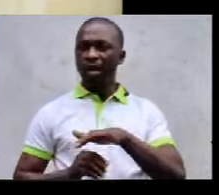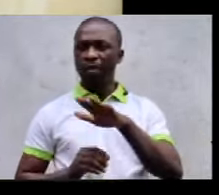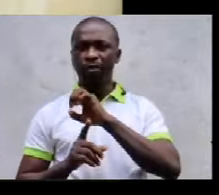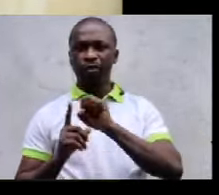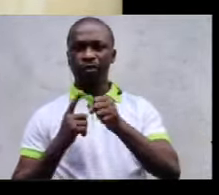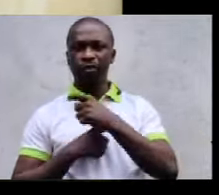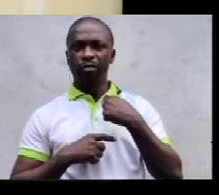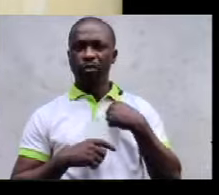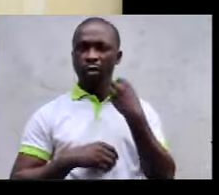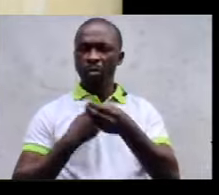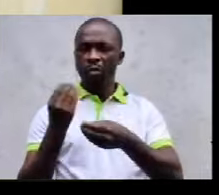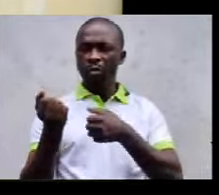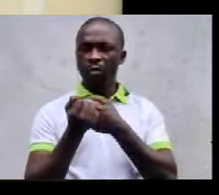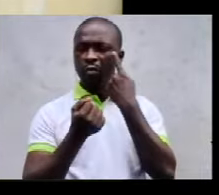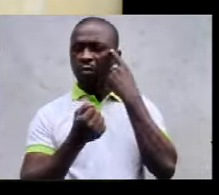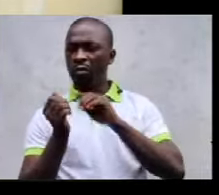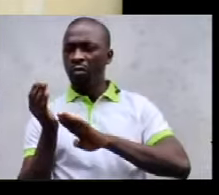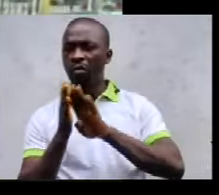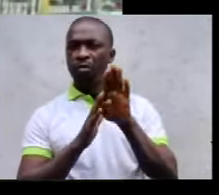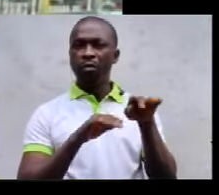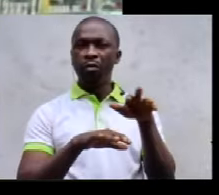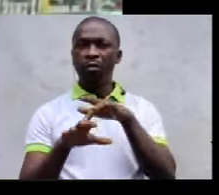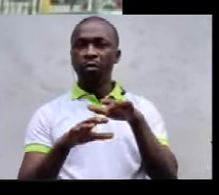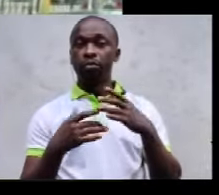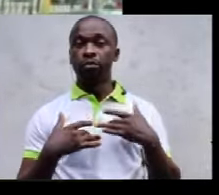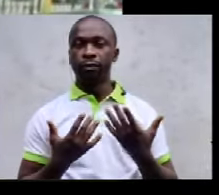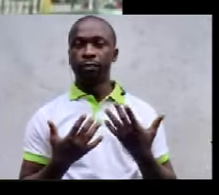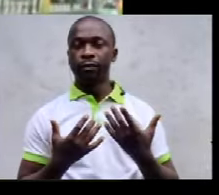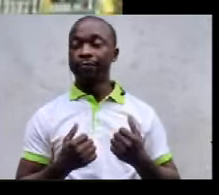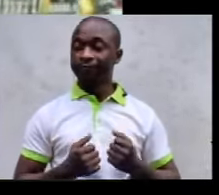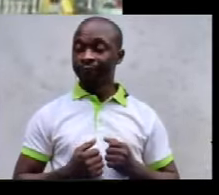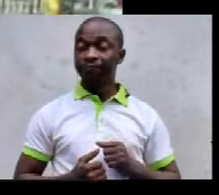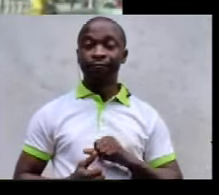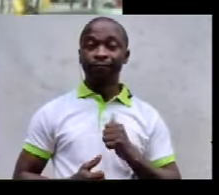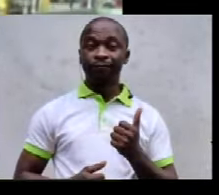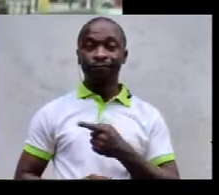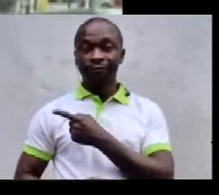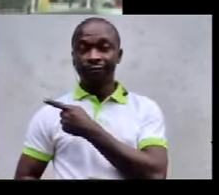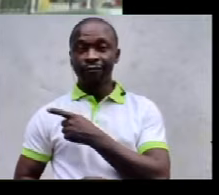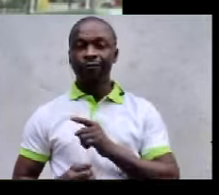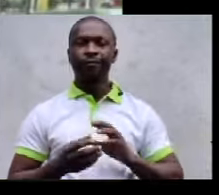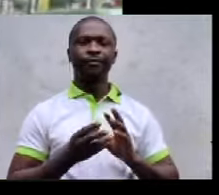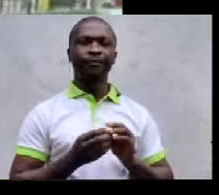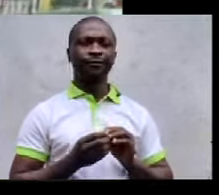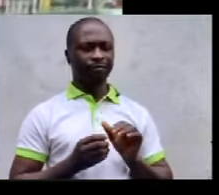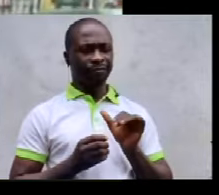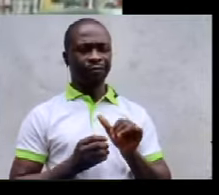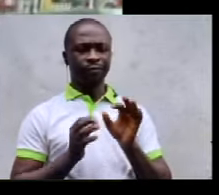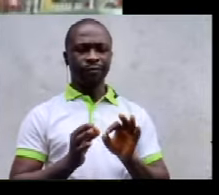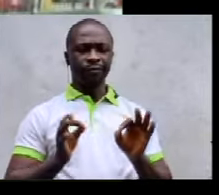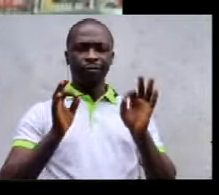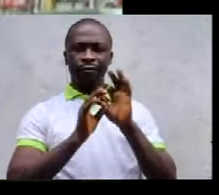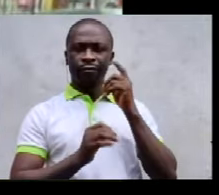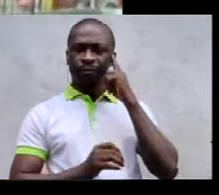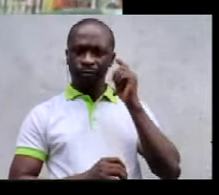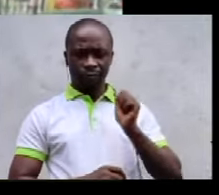cette société? Pour moi, la journée internationale des droits de la femme, ce n'est pas seulement les pagnes, ce n'est pas seulement l'écriture et tout ça. C'est en même temps, c'est une journée